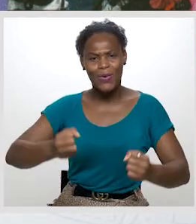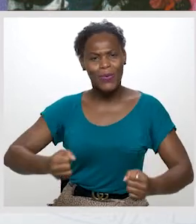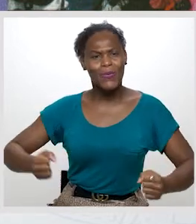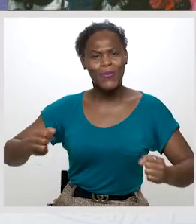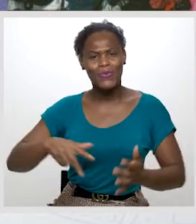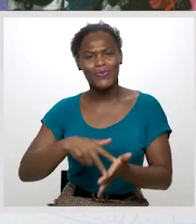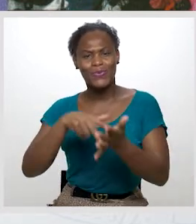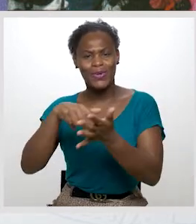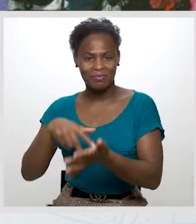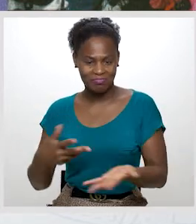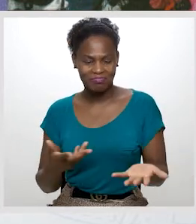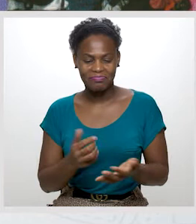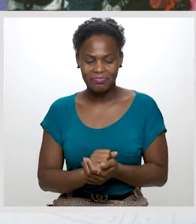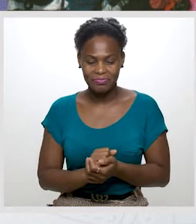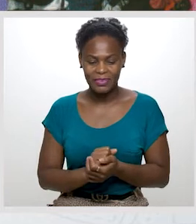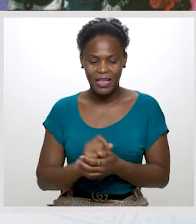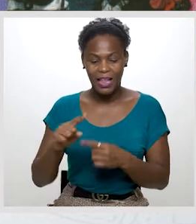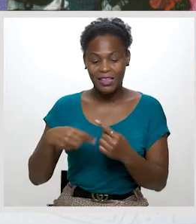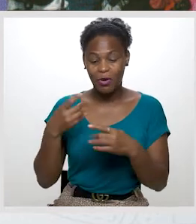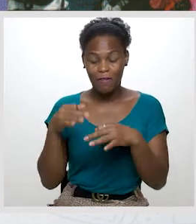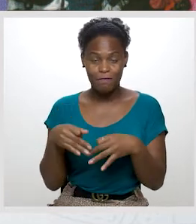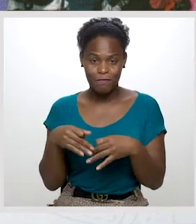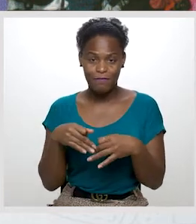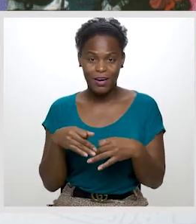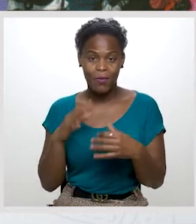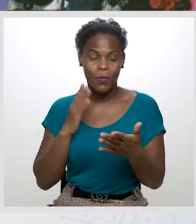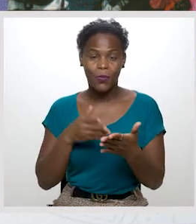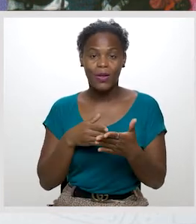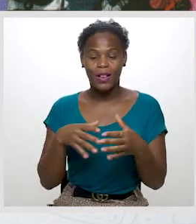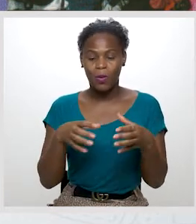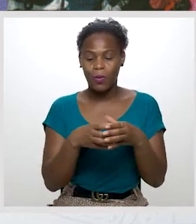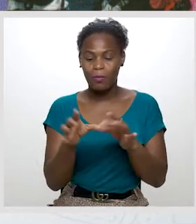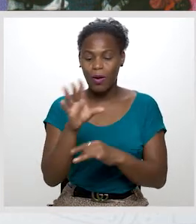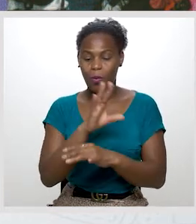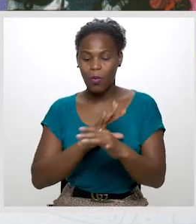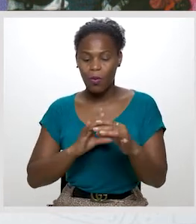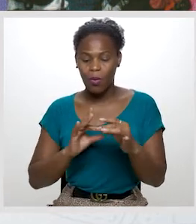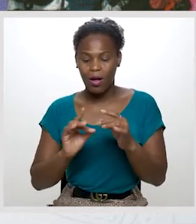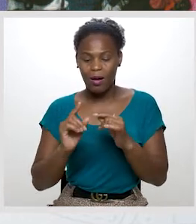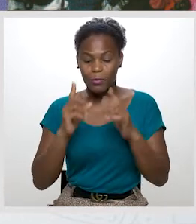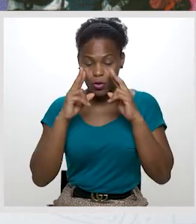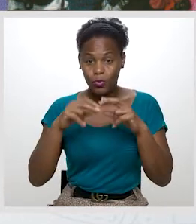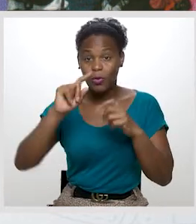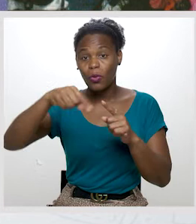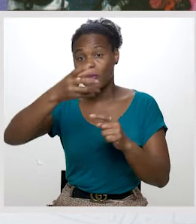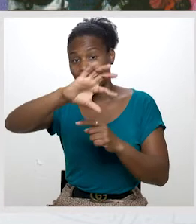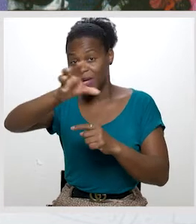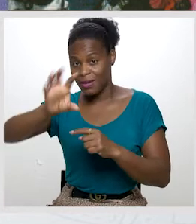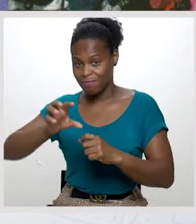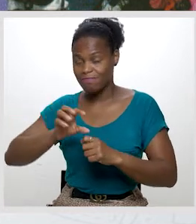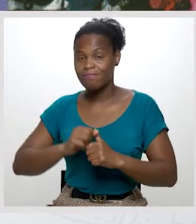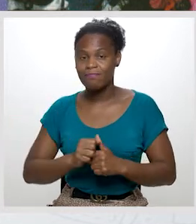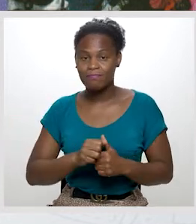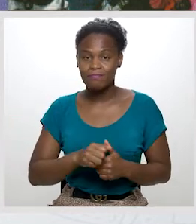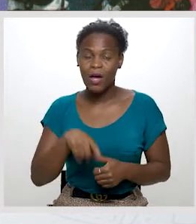faire du ski, de la voile, de la randonnée. Et finalement, la classe européenne pour découvrir d'autres